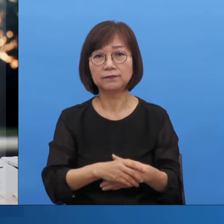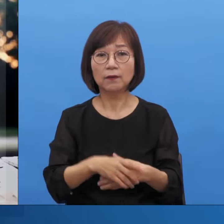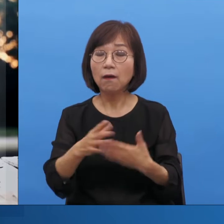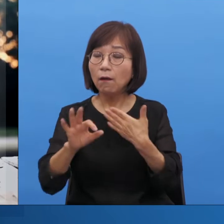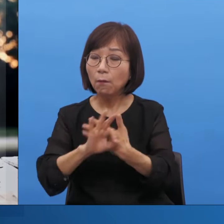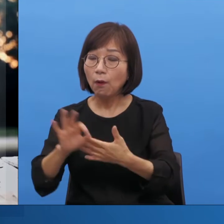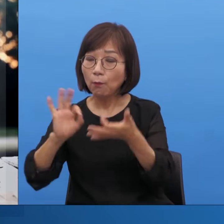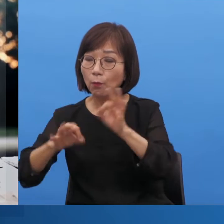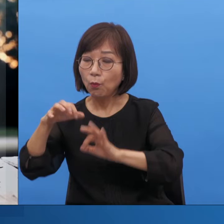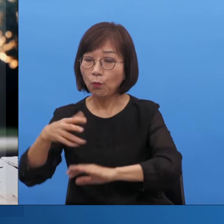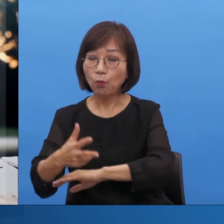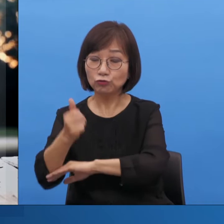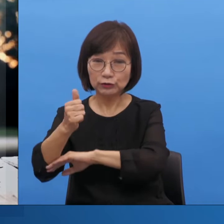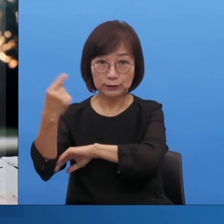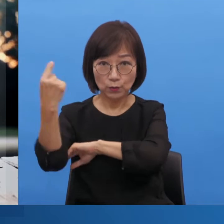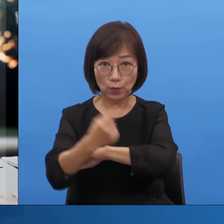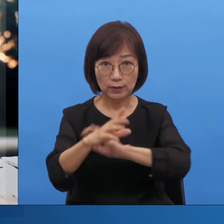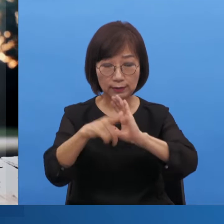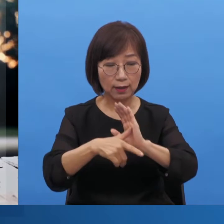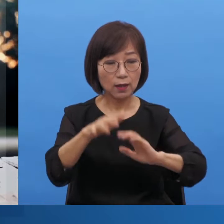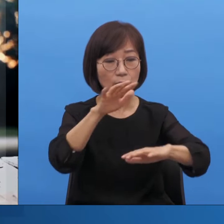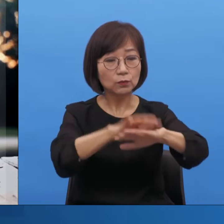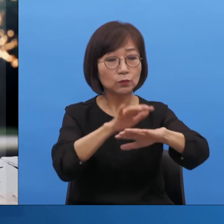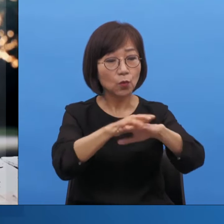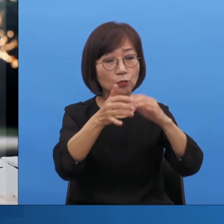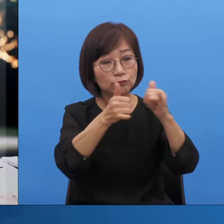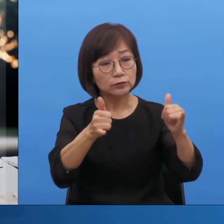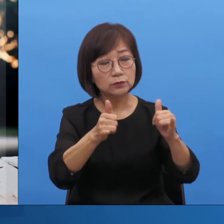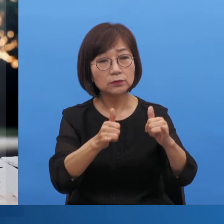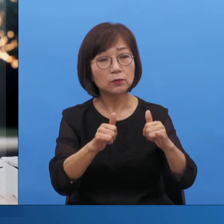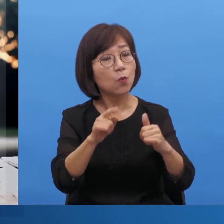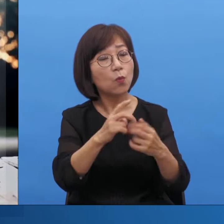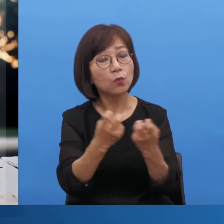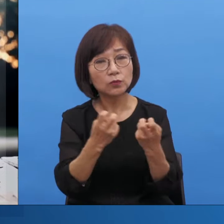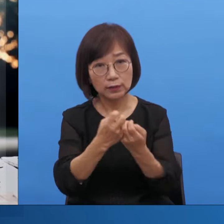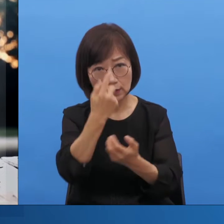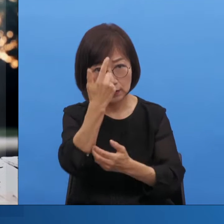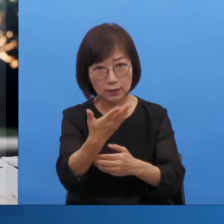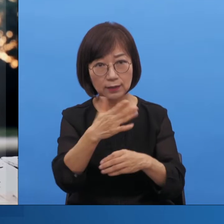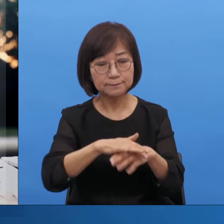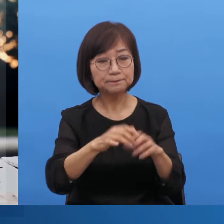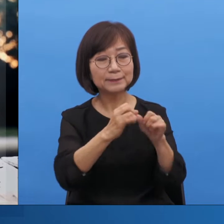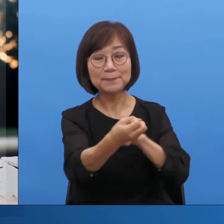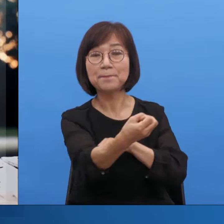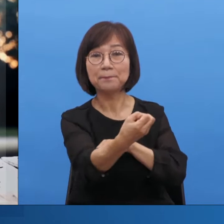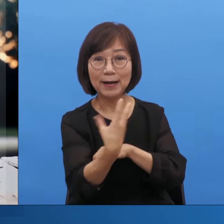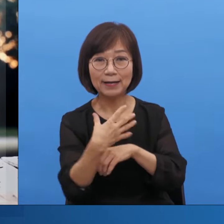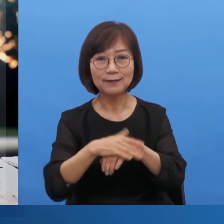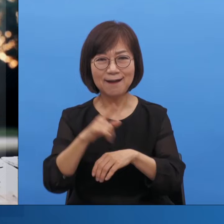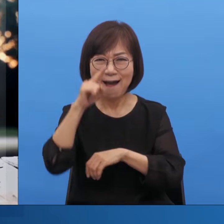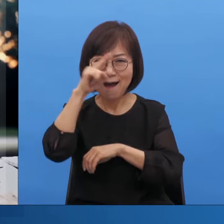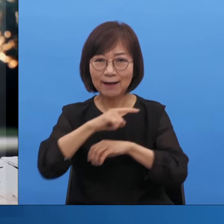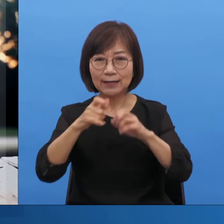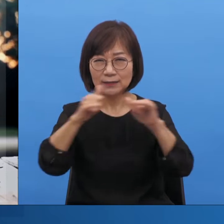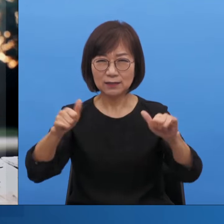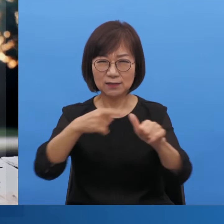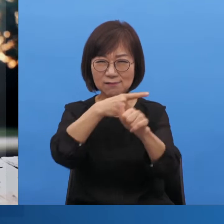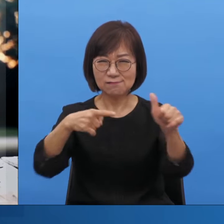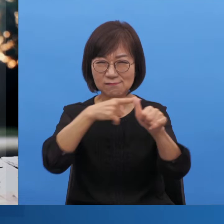그러면 포도 주인이 올 때에 그 농부들은 어떻게 하겠느냐? 그들이 말하되 그 악한